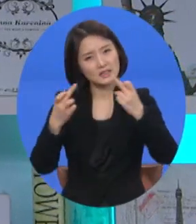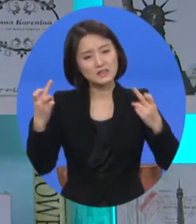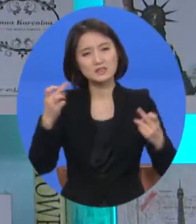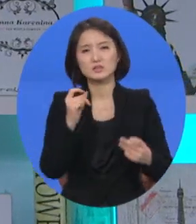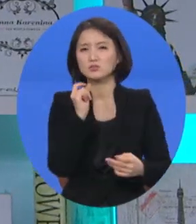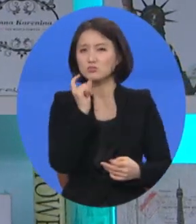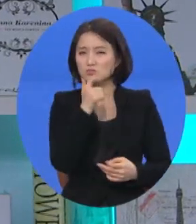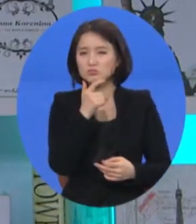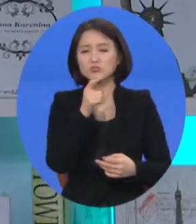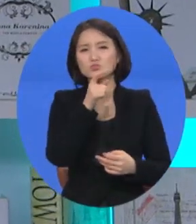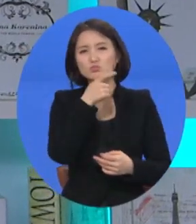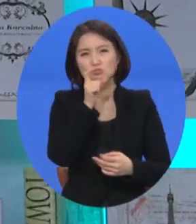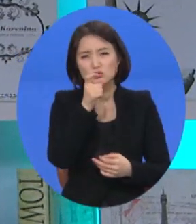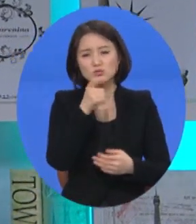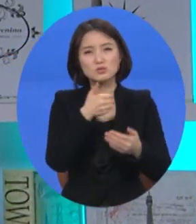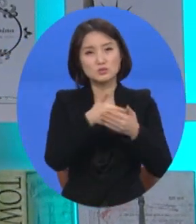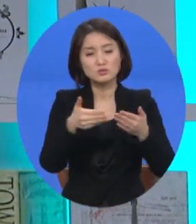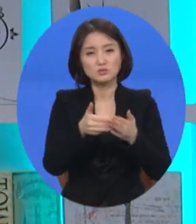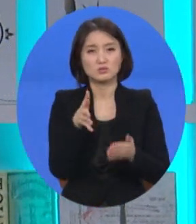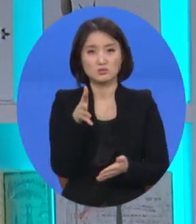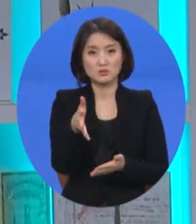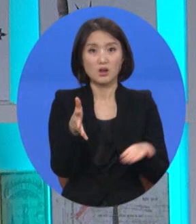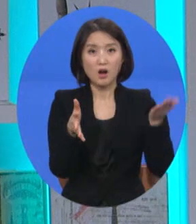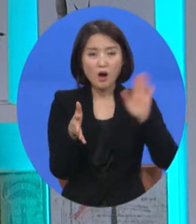한전 매미를 그렸습니다